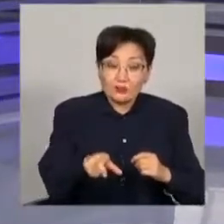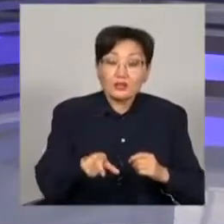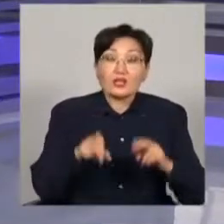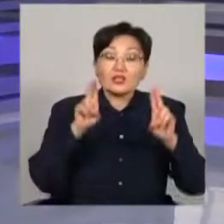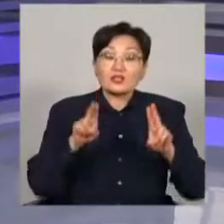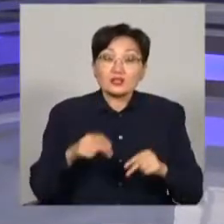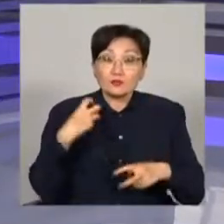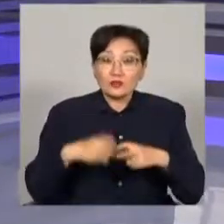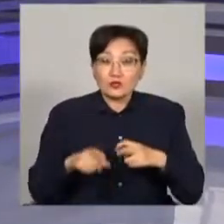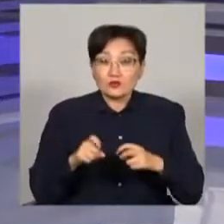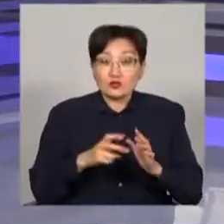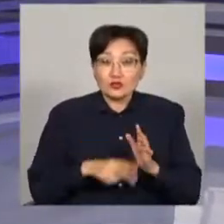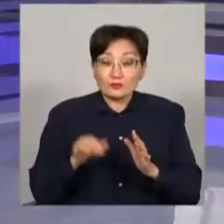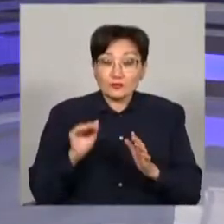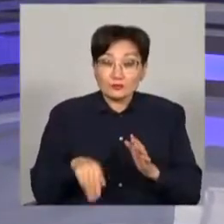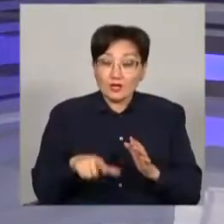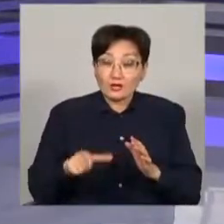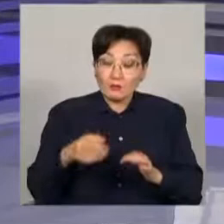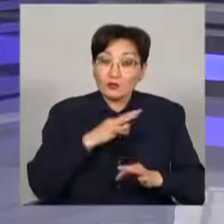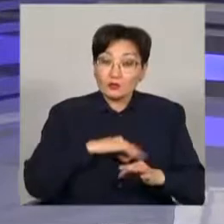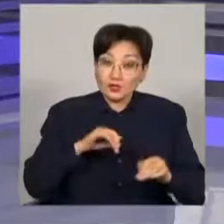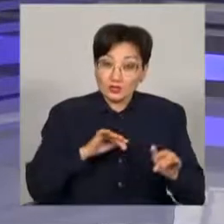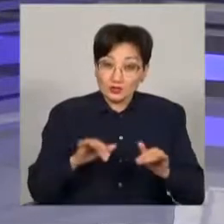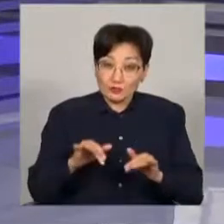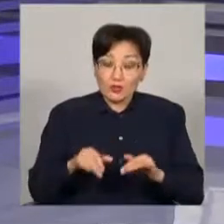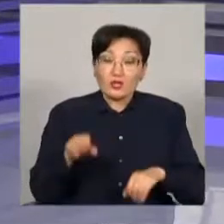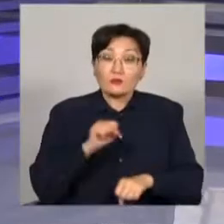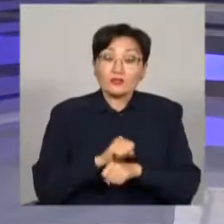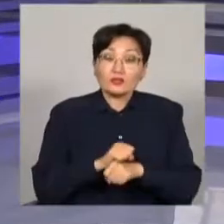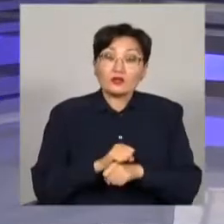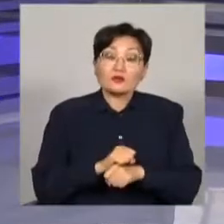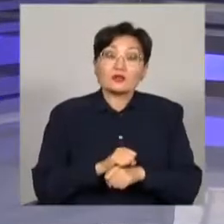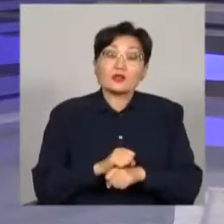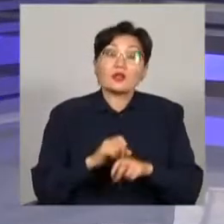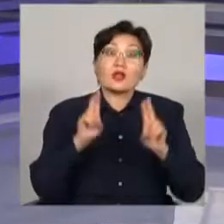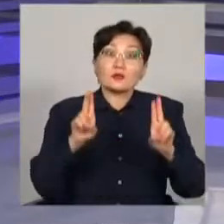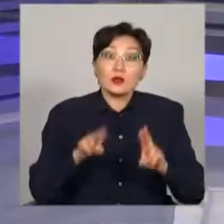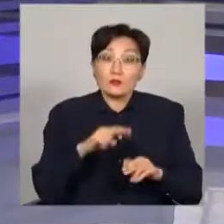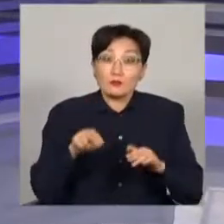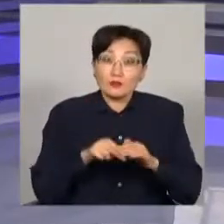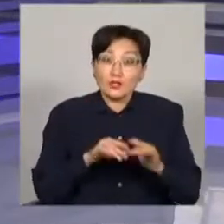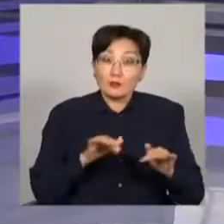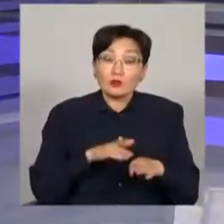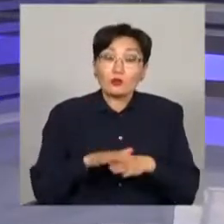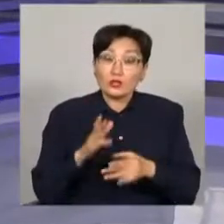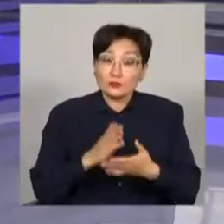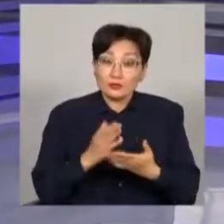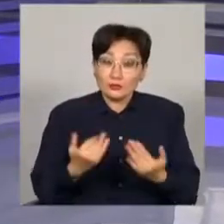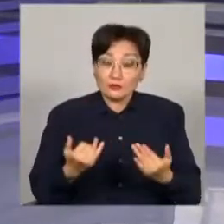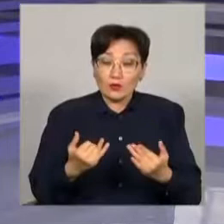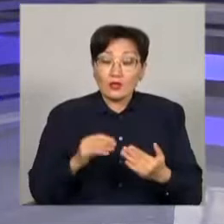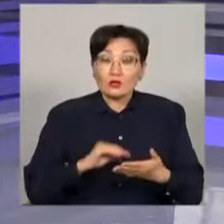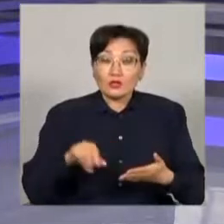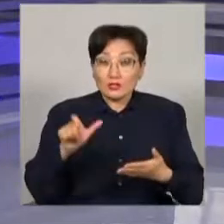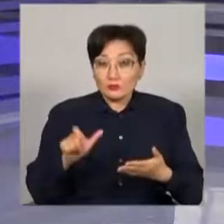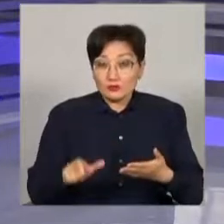бұзған 170 мың адамға қолданылған шара. Ал мұны тоқтатып, тәртіпке келтірудің амалдары орындалып жатыр ма? Осыны білу мақсатында әріптесім